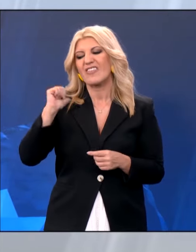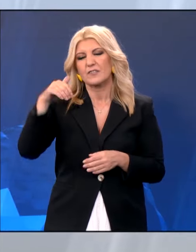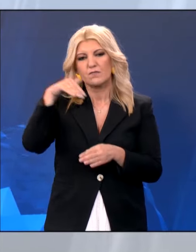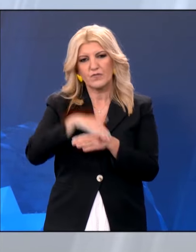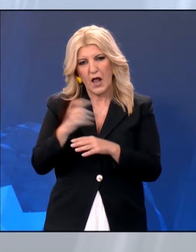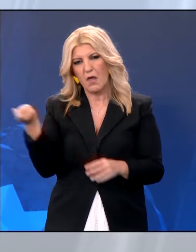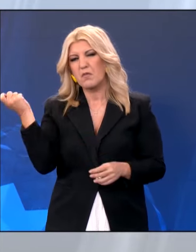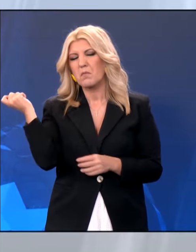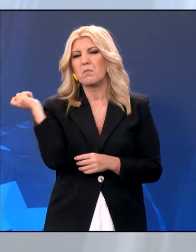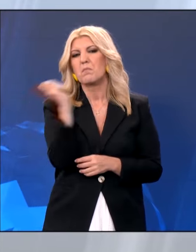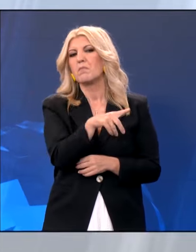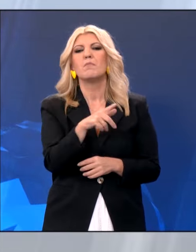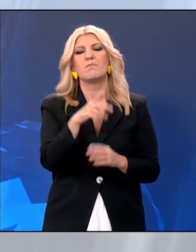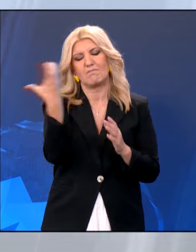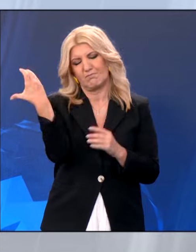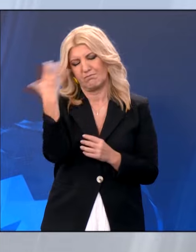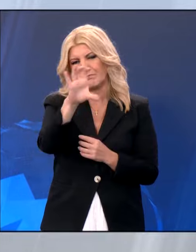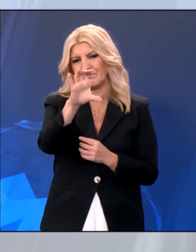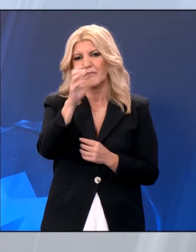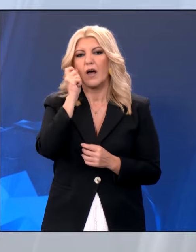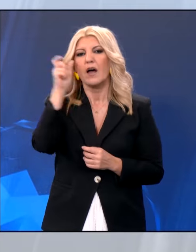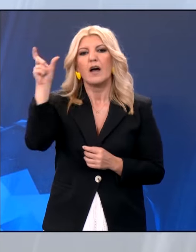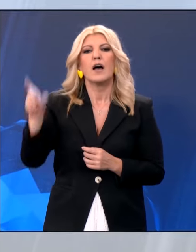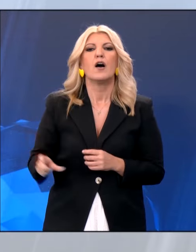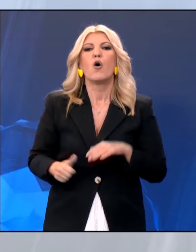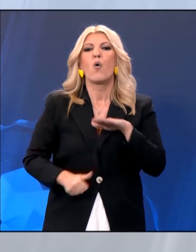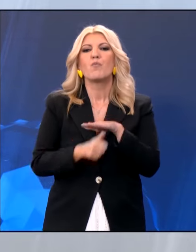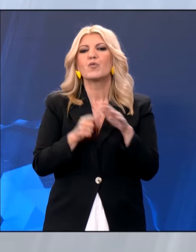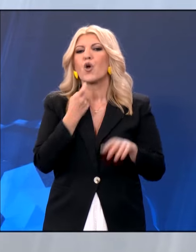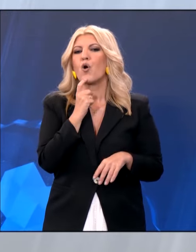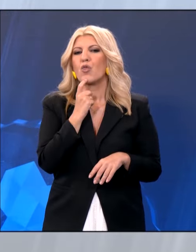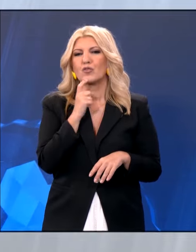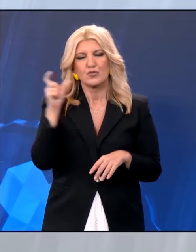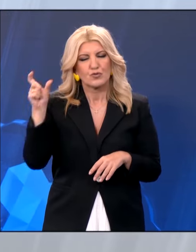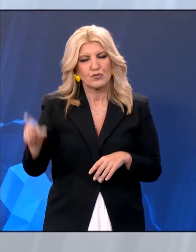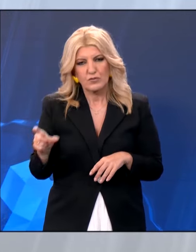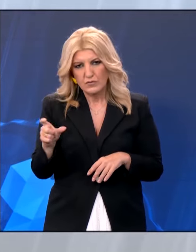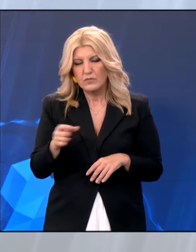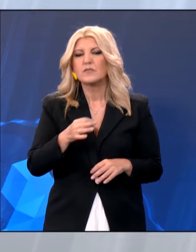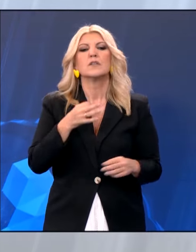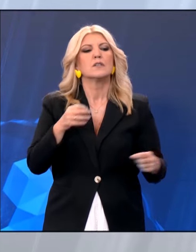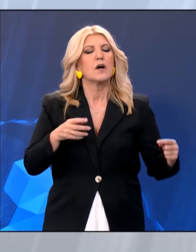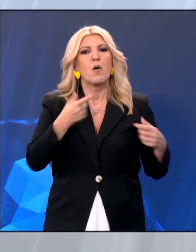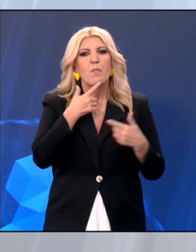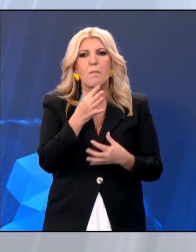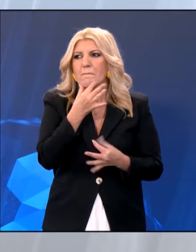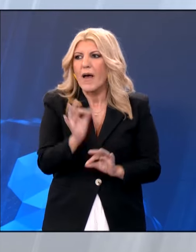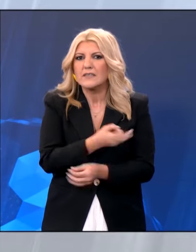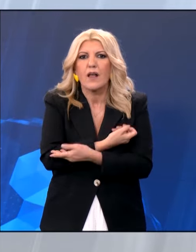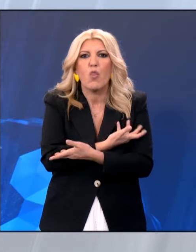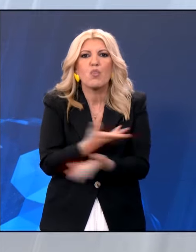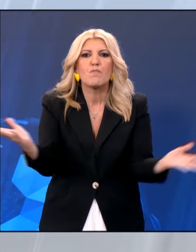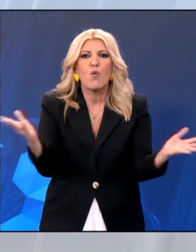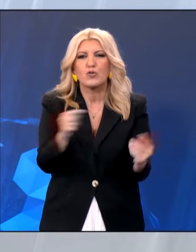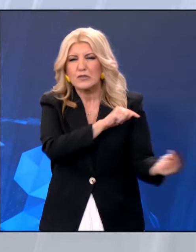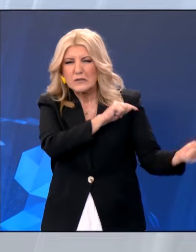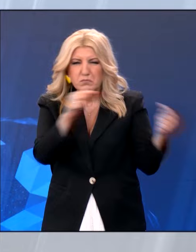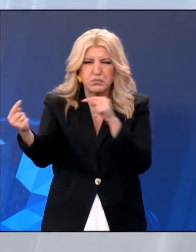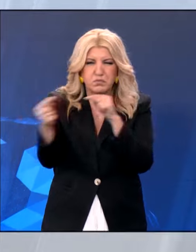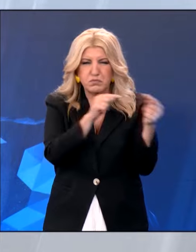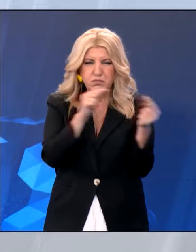είναι η δημόσια αντιπαράθεση του Προέδρου του ΣΥΡΙΖΑ, Στέφανου Κασελάκη, και του πρώην Προέδρου Αλέξη Τσίπρα, όπου μέσω κύκλων